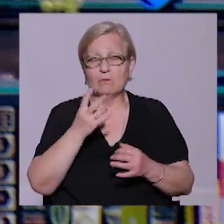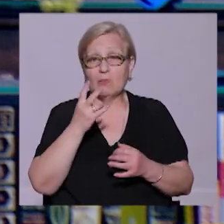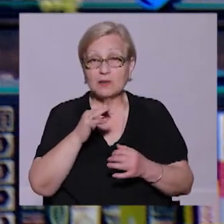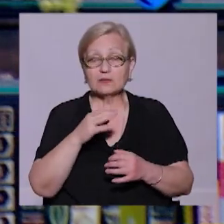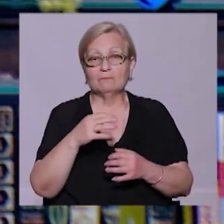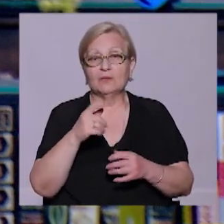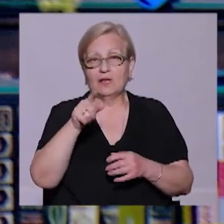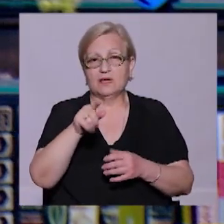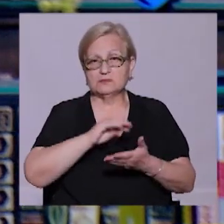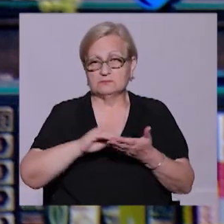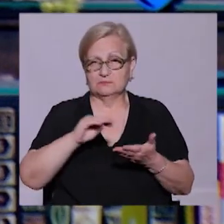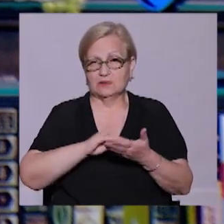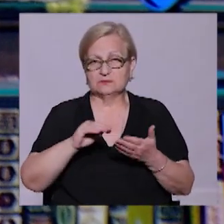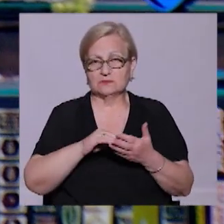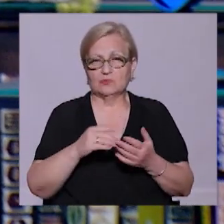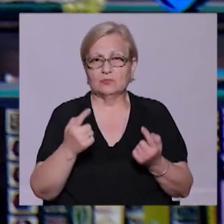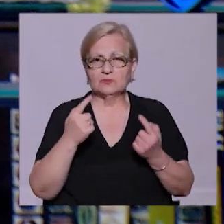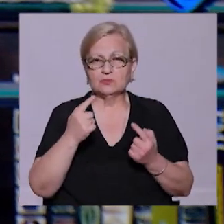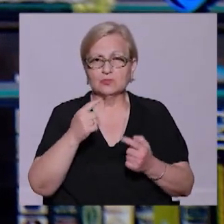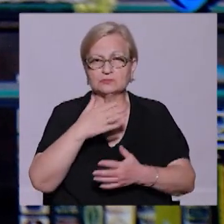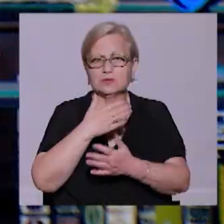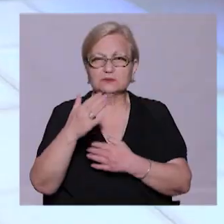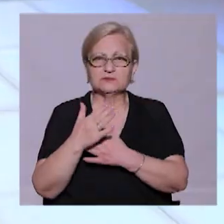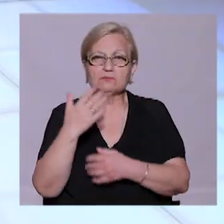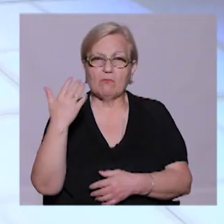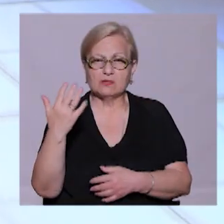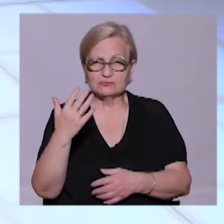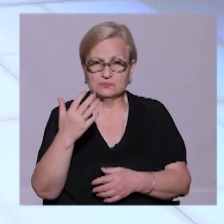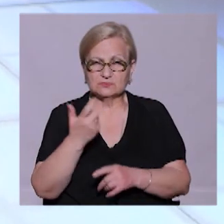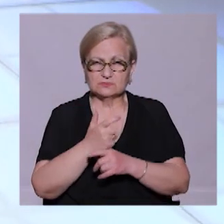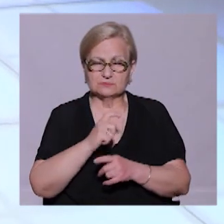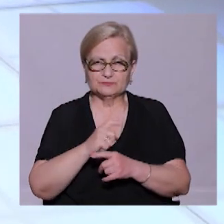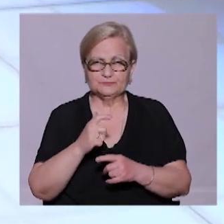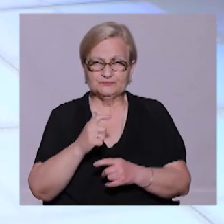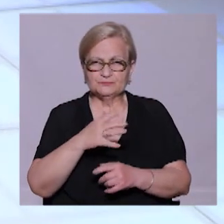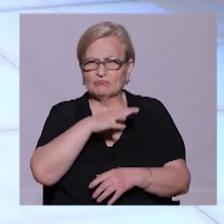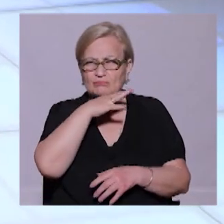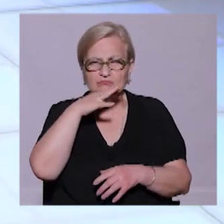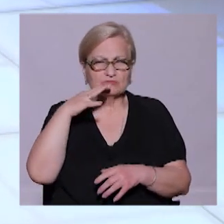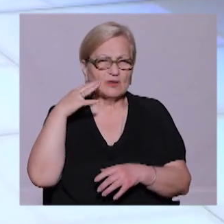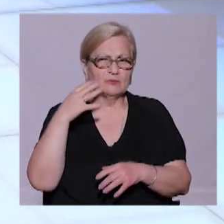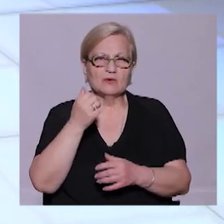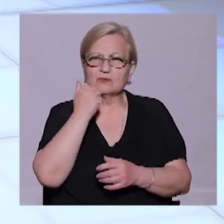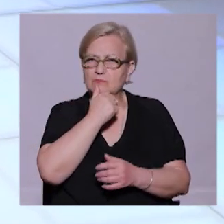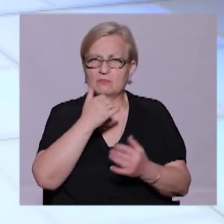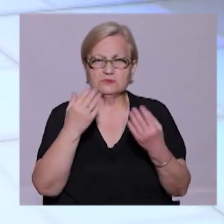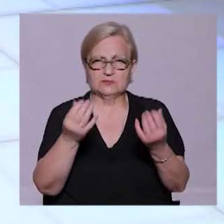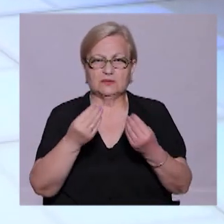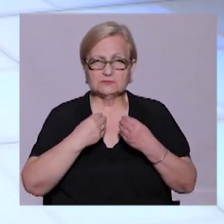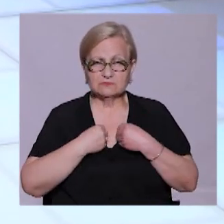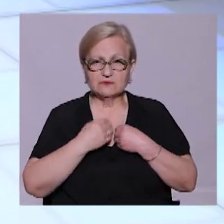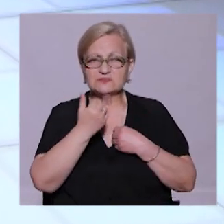დიდოსტატის მარჯვენა, აი ეს ნაწარმოებიც ფიქრობ საკმაოდ დიდ მასალას გვაძლევს ამ